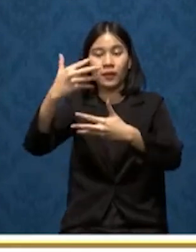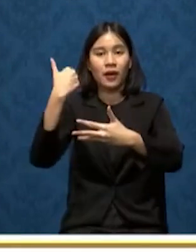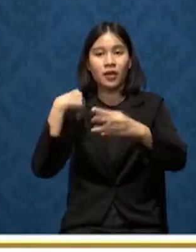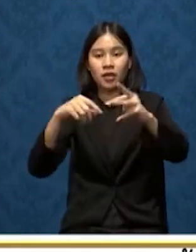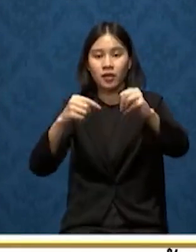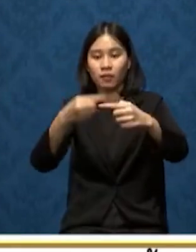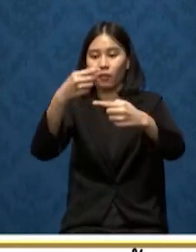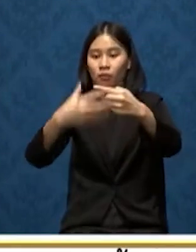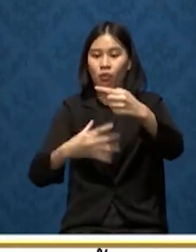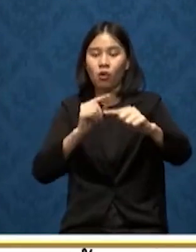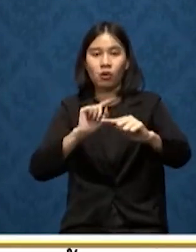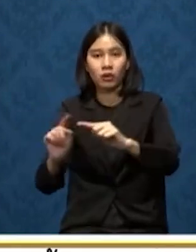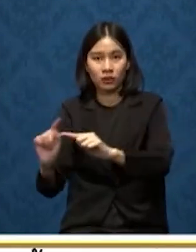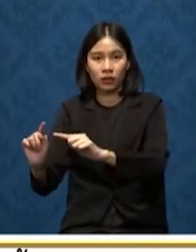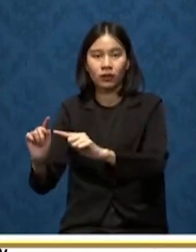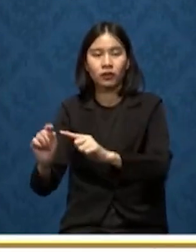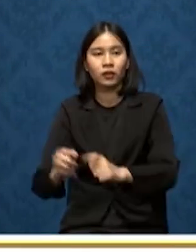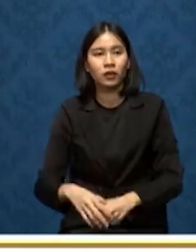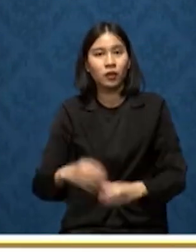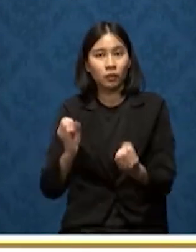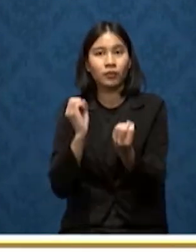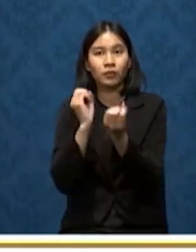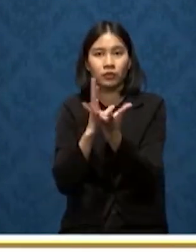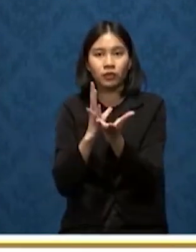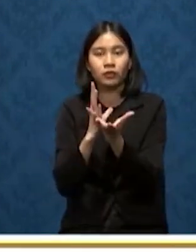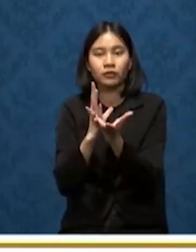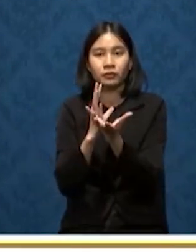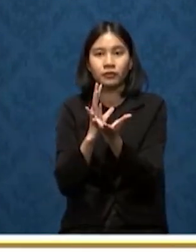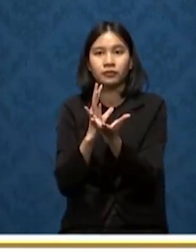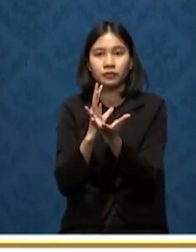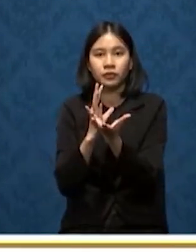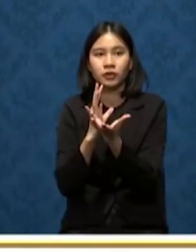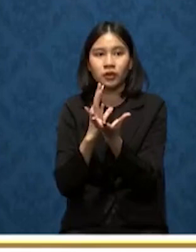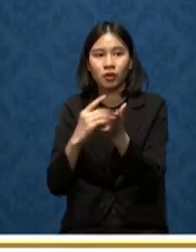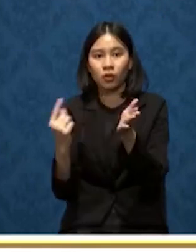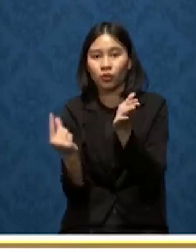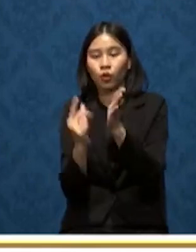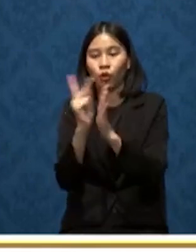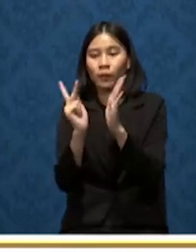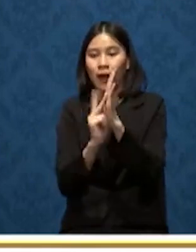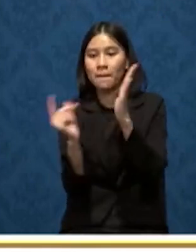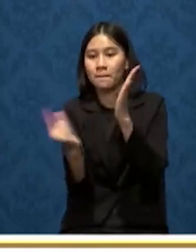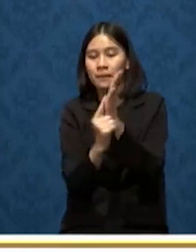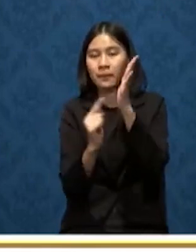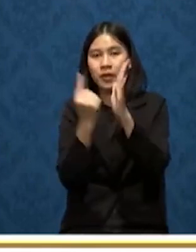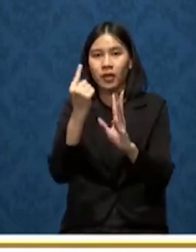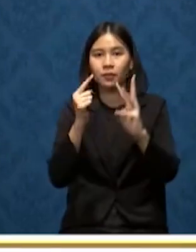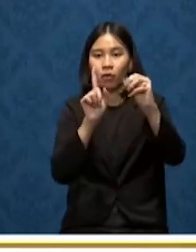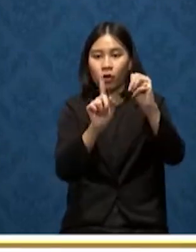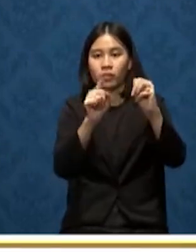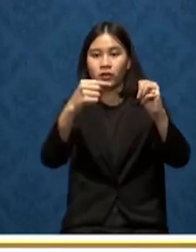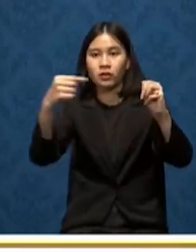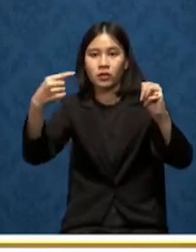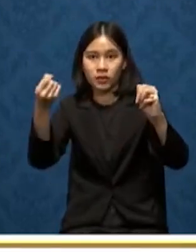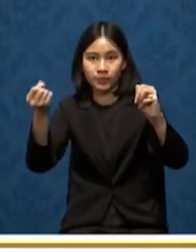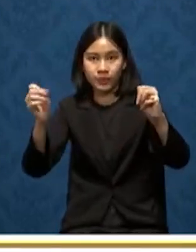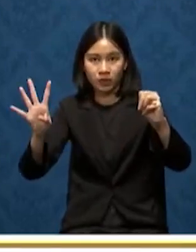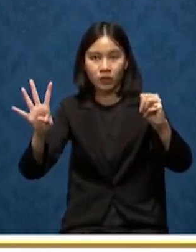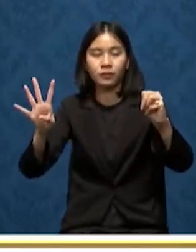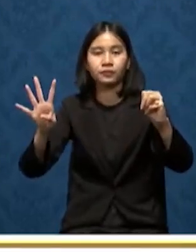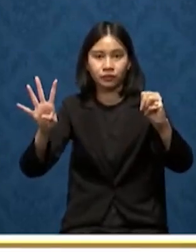าของพรมหดนั้เก่าจึงเปนผลกระทบที่จะตองบันหยดกดหมายตงแต่มาตา 1ถึมาตา 14